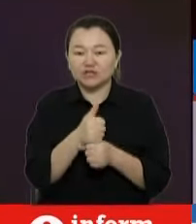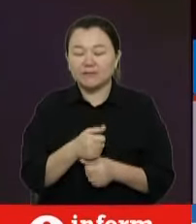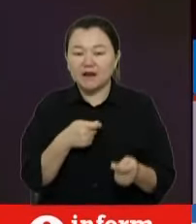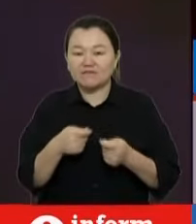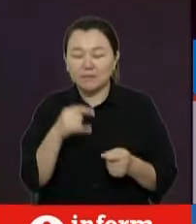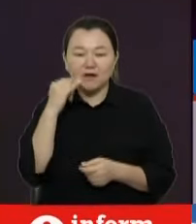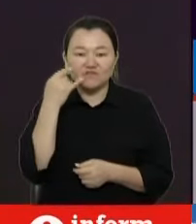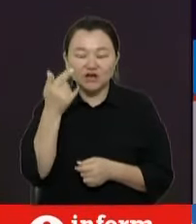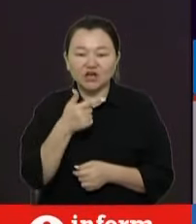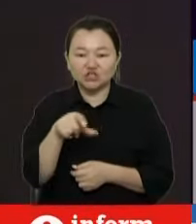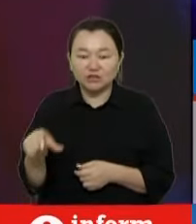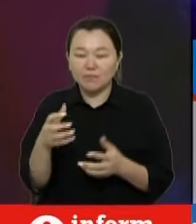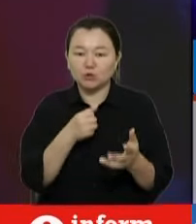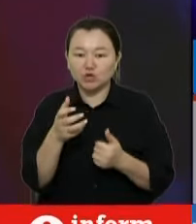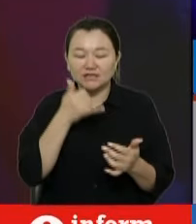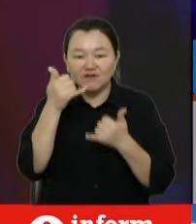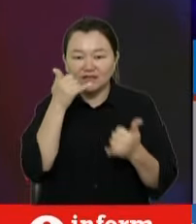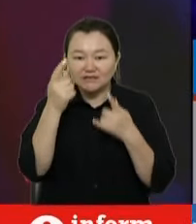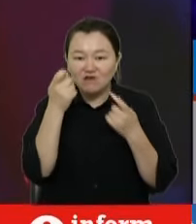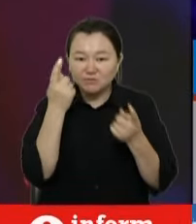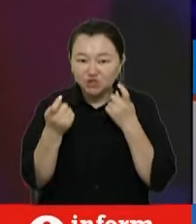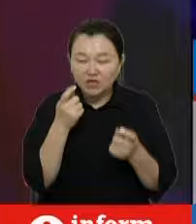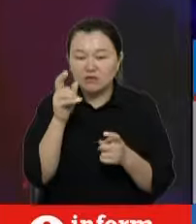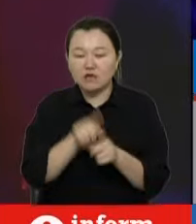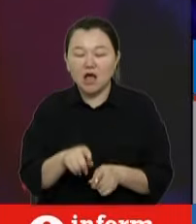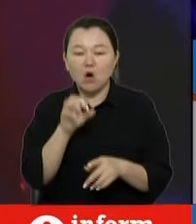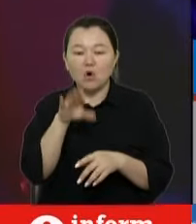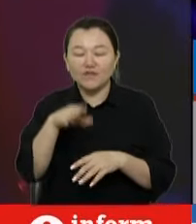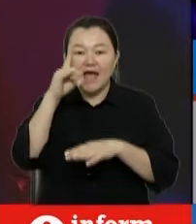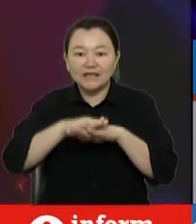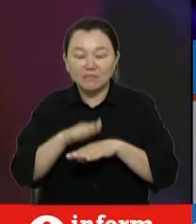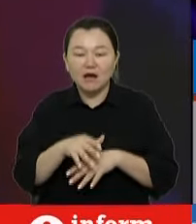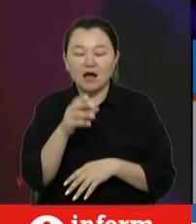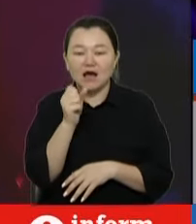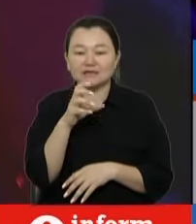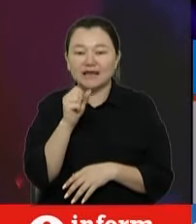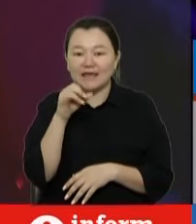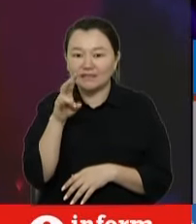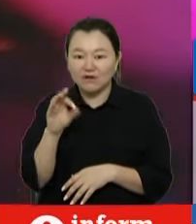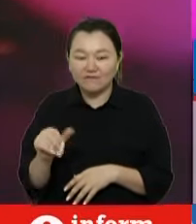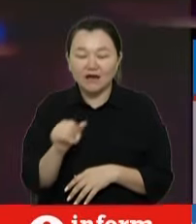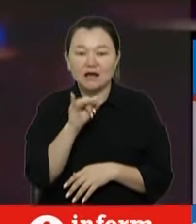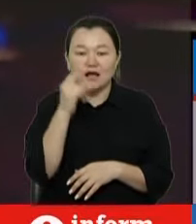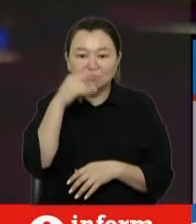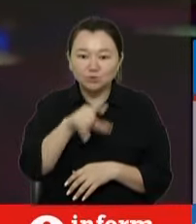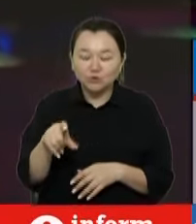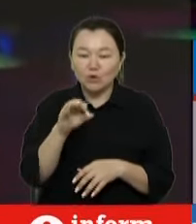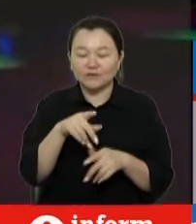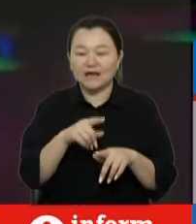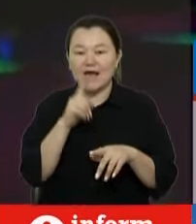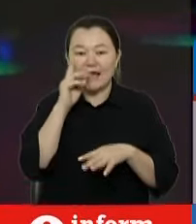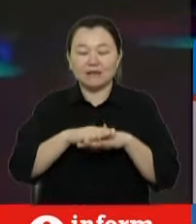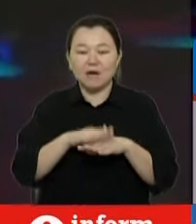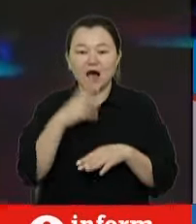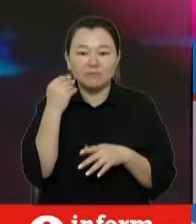Павлодаре граждане получали звонки и сообщения якобы от акима области Асаина Байханова. Писали казахстанцам и от имени акима Алматинской